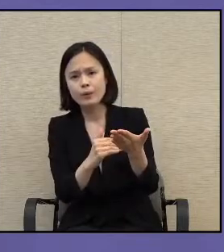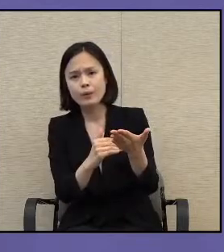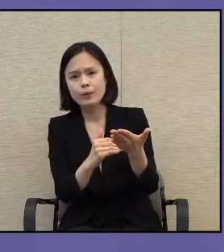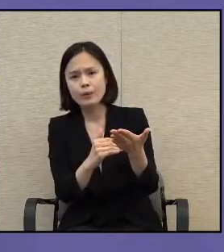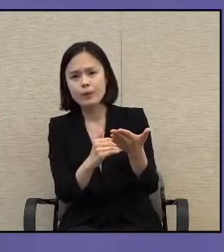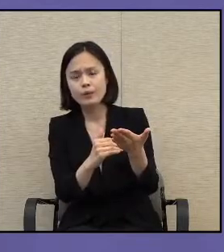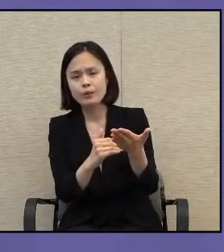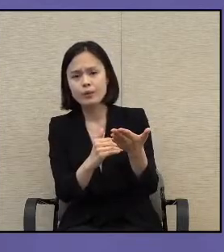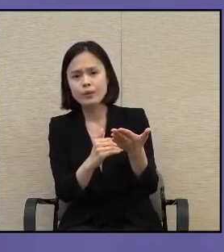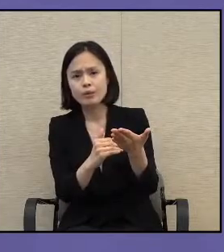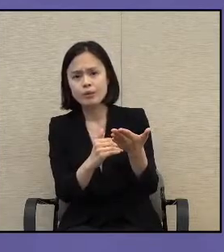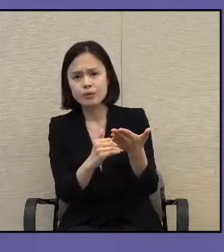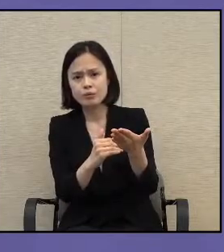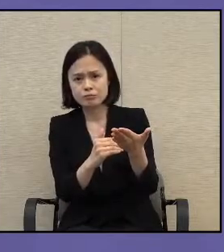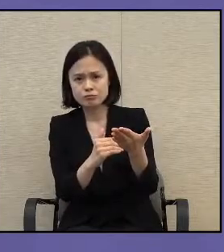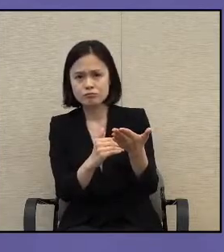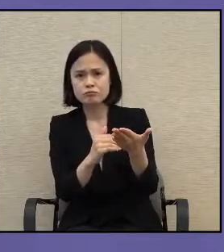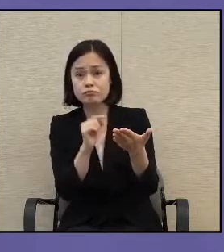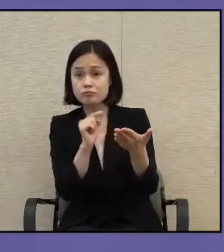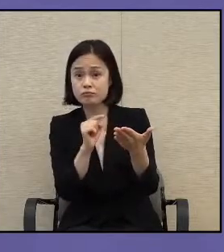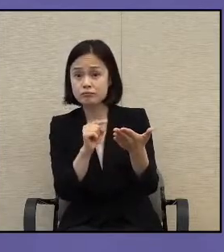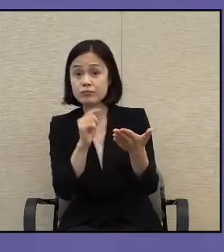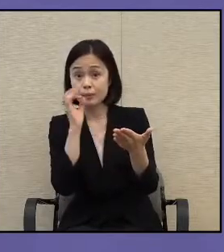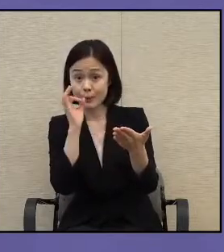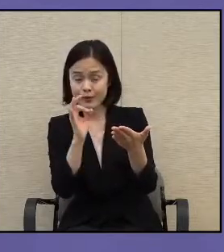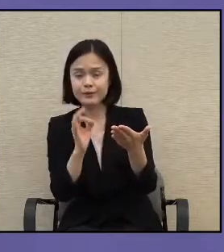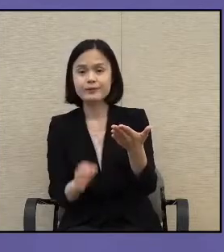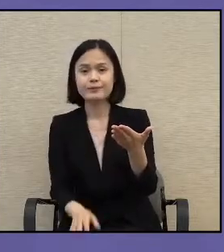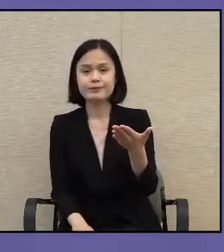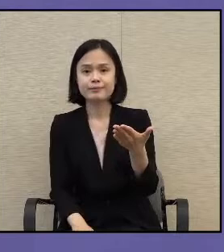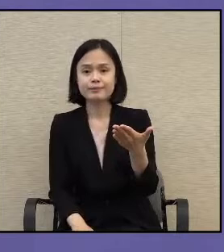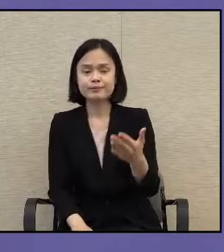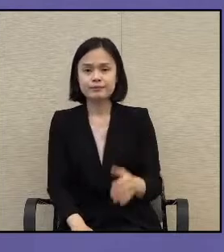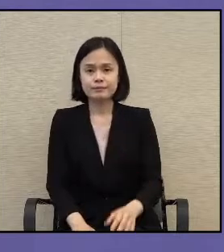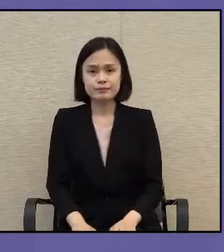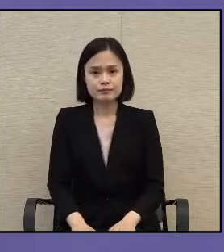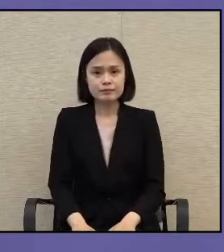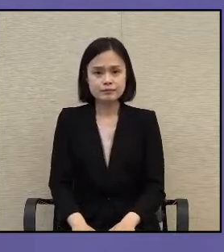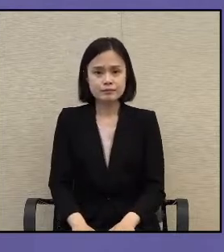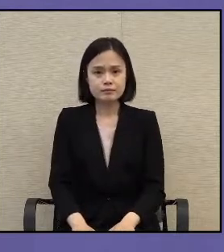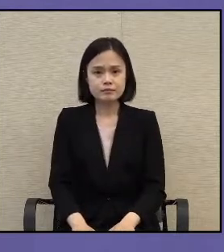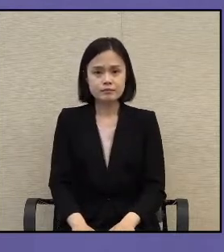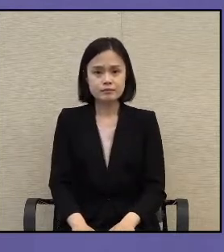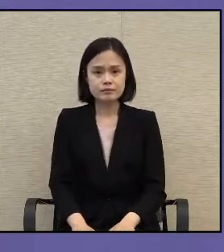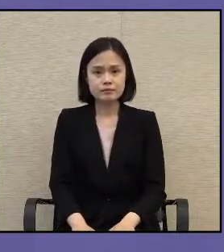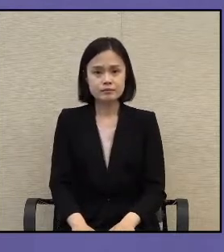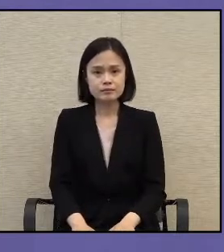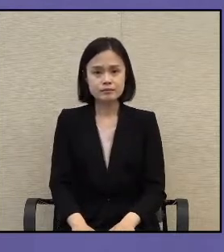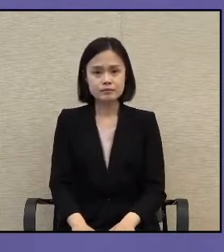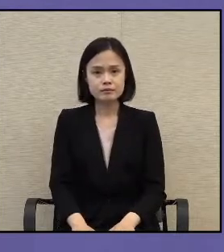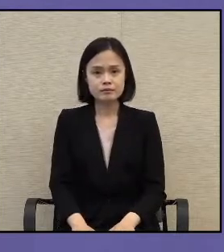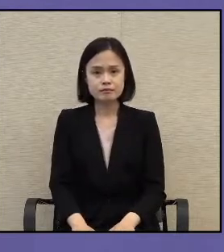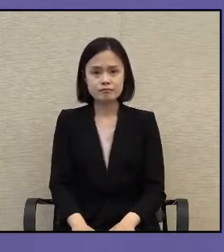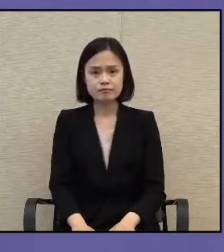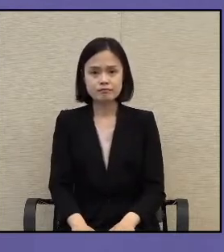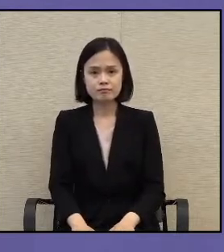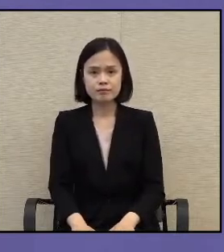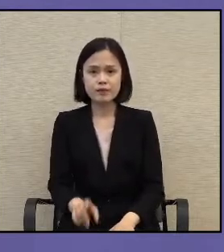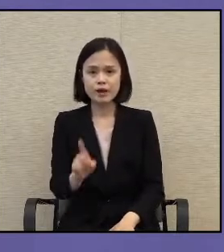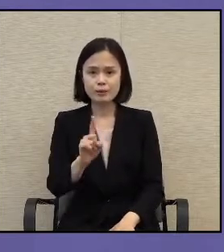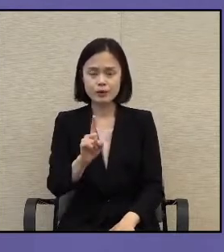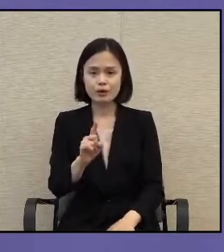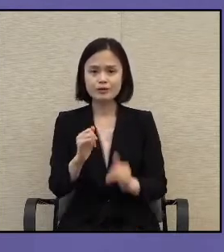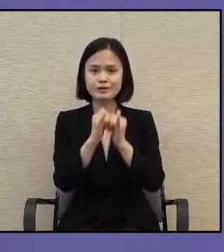이야기를 했을 때로 돌아가서 생각을 해보면 이제는 이제 다른 모든 지위